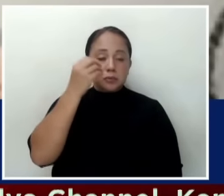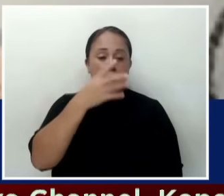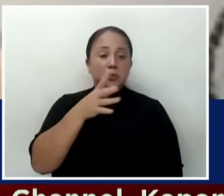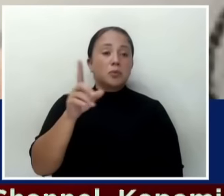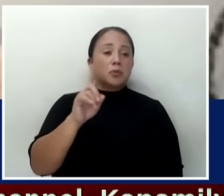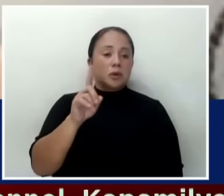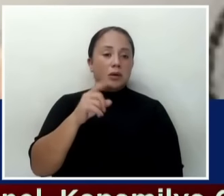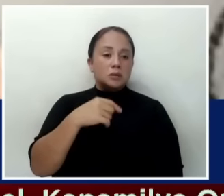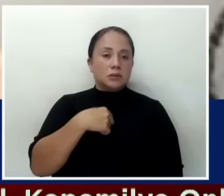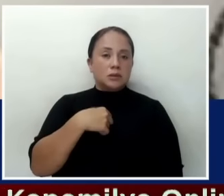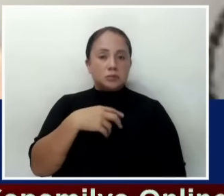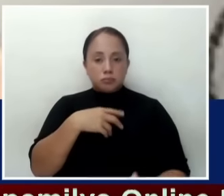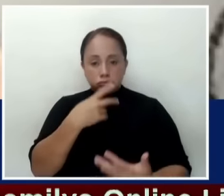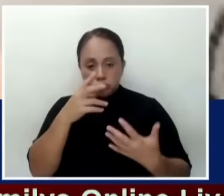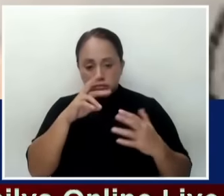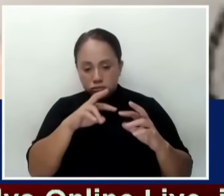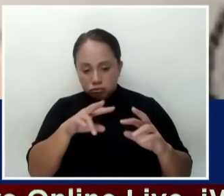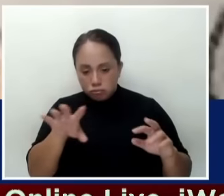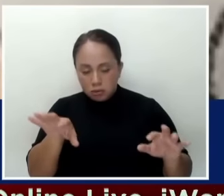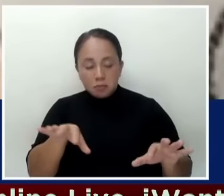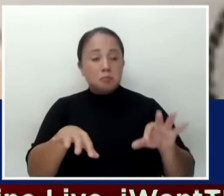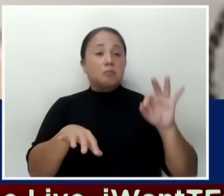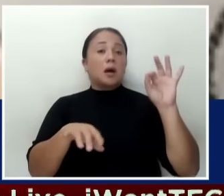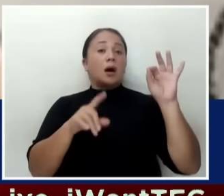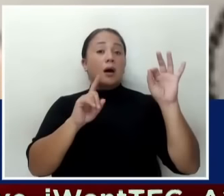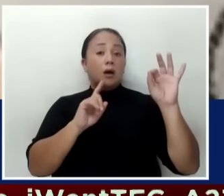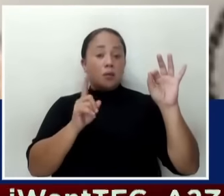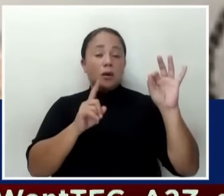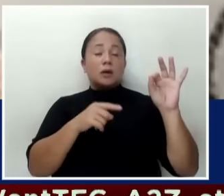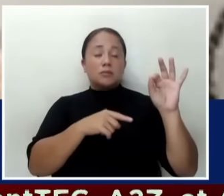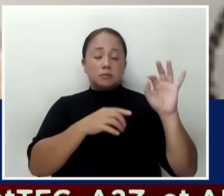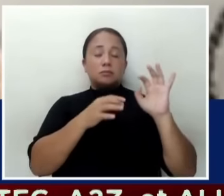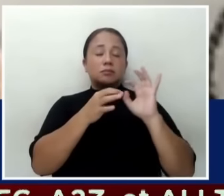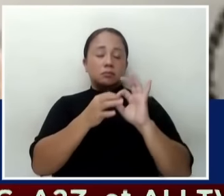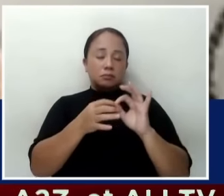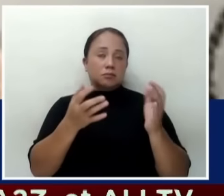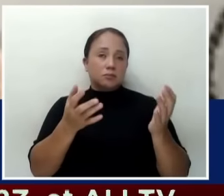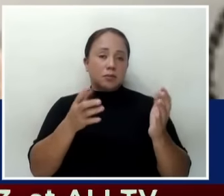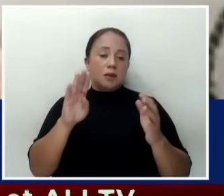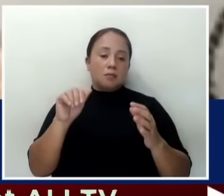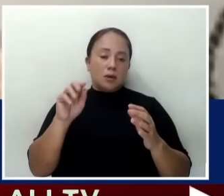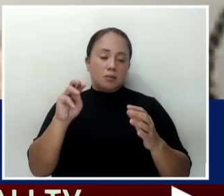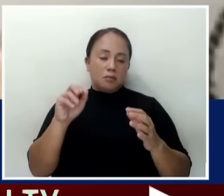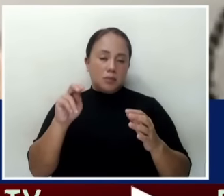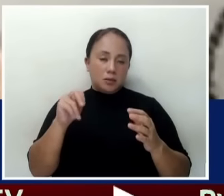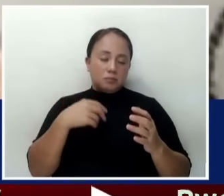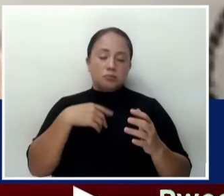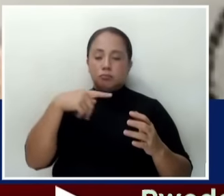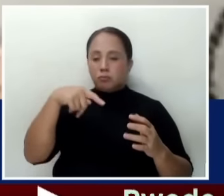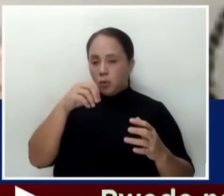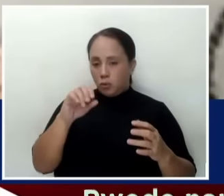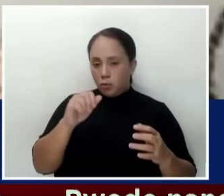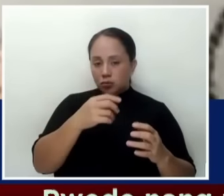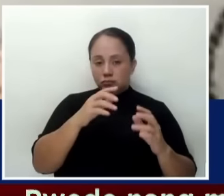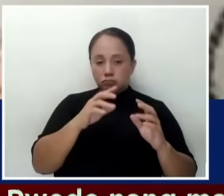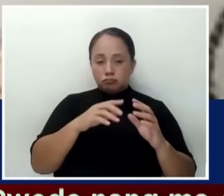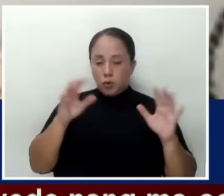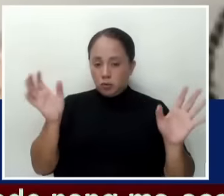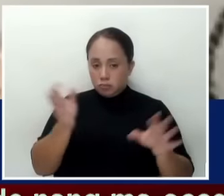at lumabas sa aming investigasyon ay kasosyo niya dun sa Bamban Pogo Hub. Itong lahat ng mga ito ay kailangan